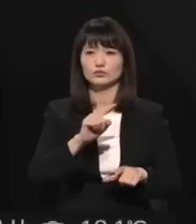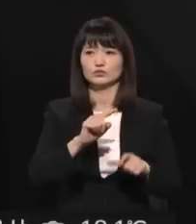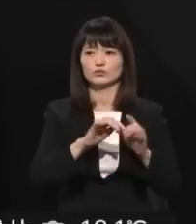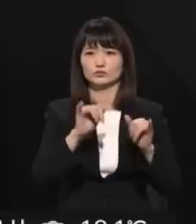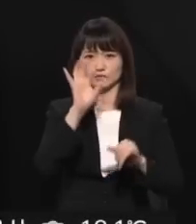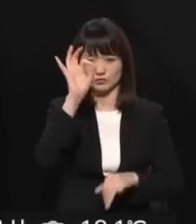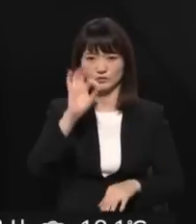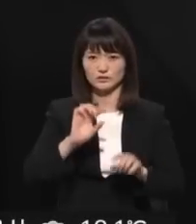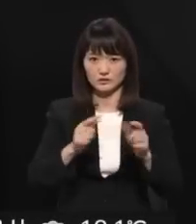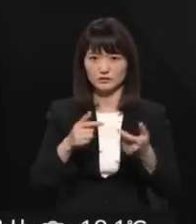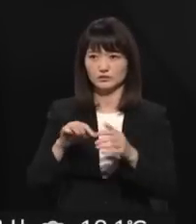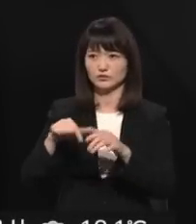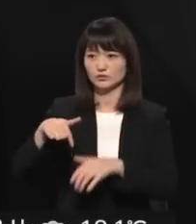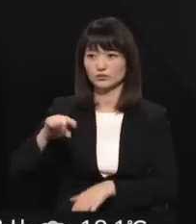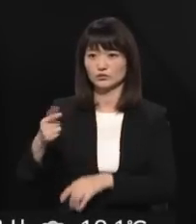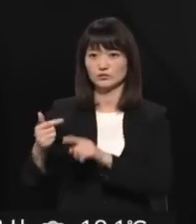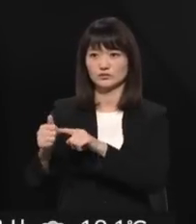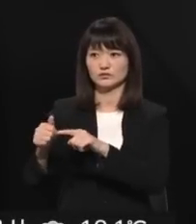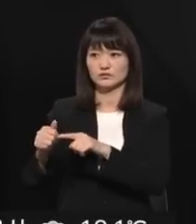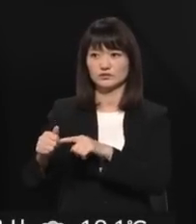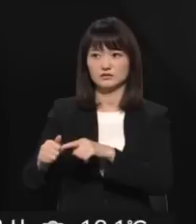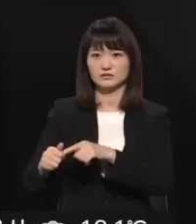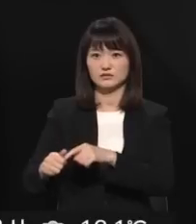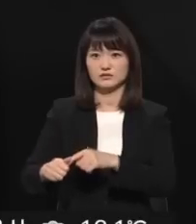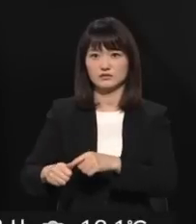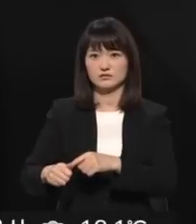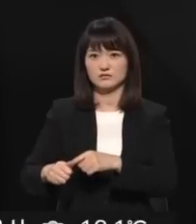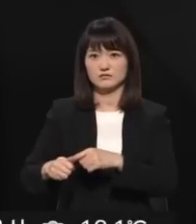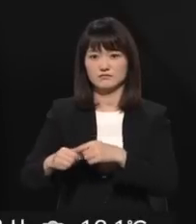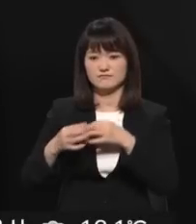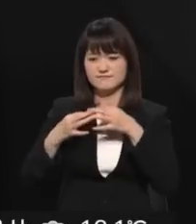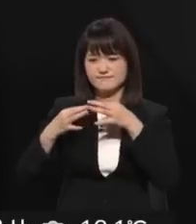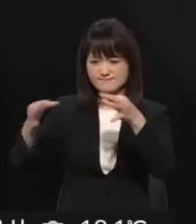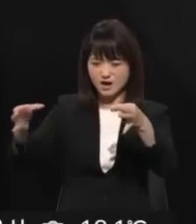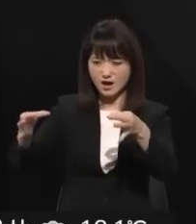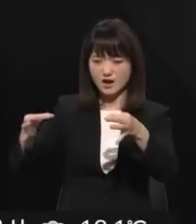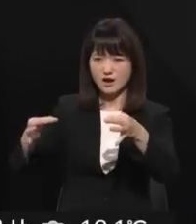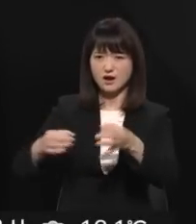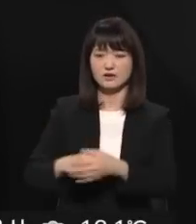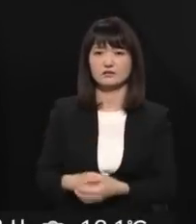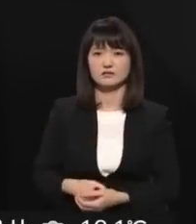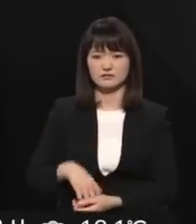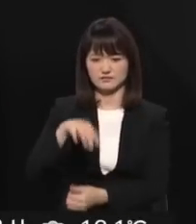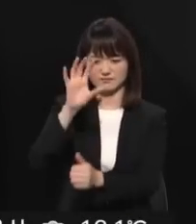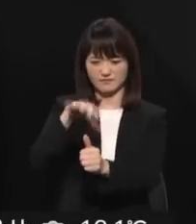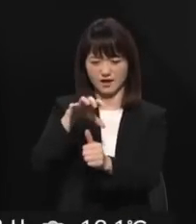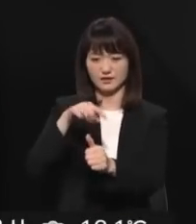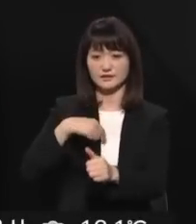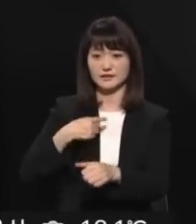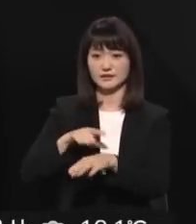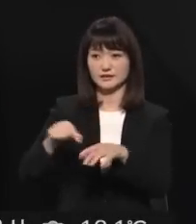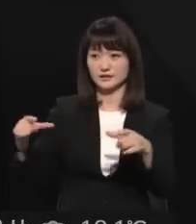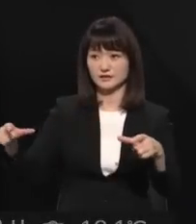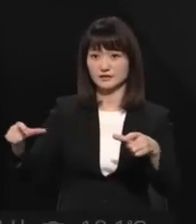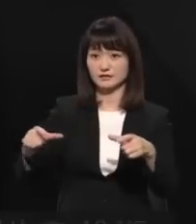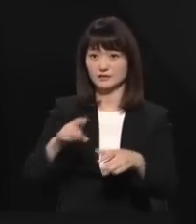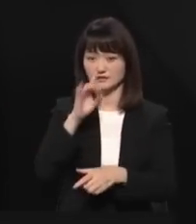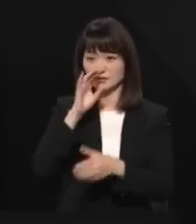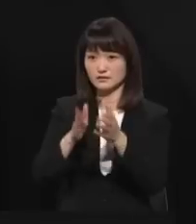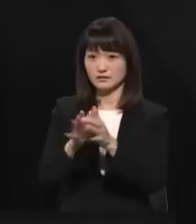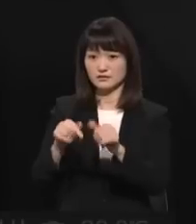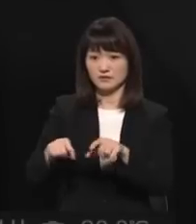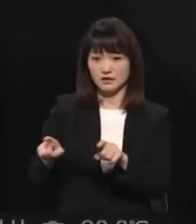저는 권성동 의원이 지금 이렇게 막 난리치는 거는 자기 지역구잖아요. 자기 지역구인데 강릉 시민들이